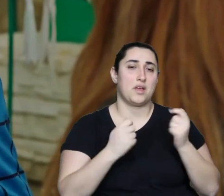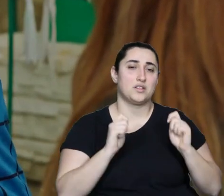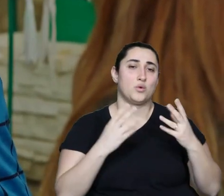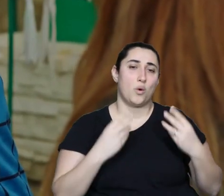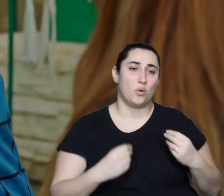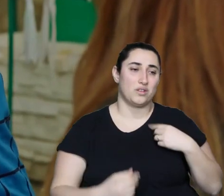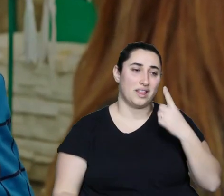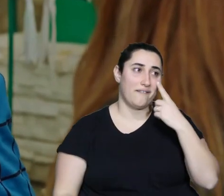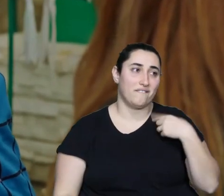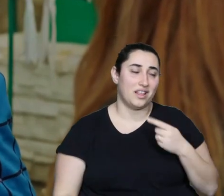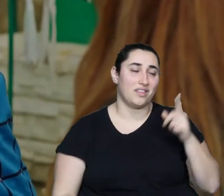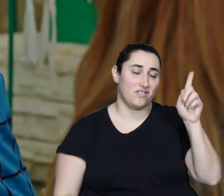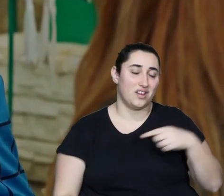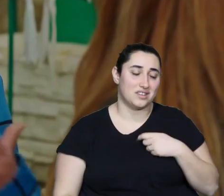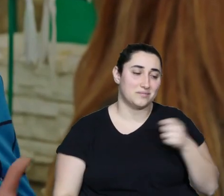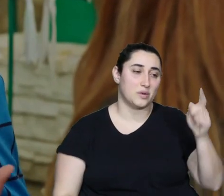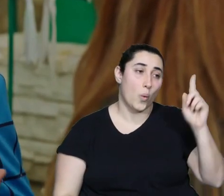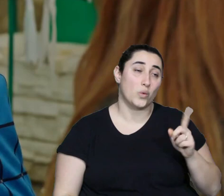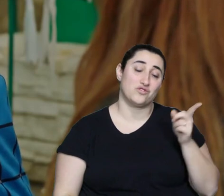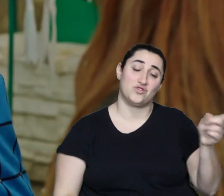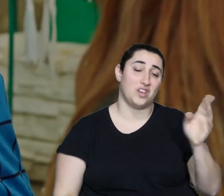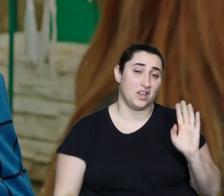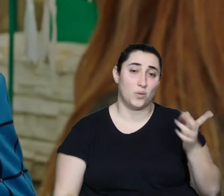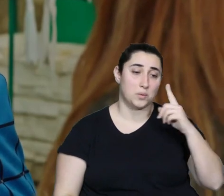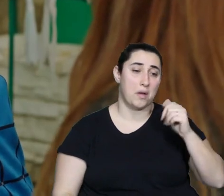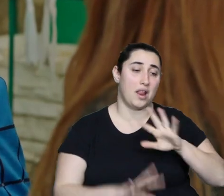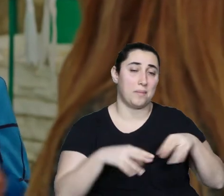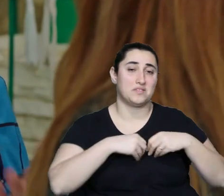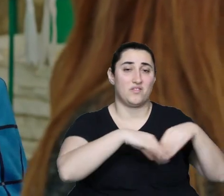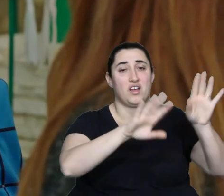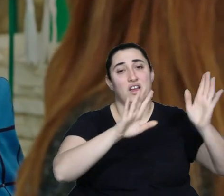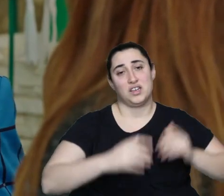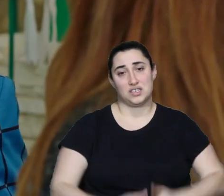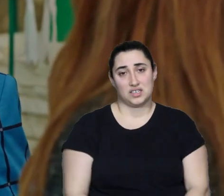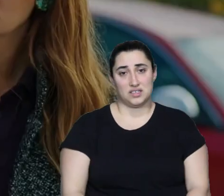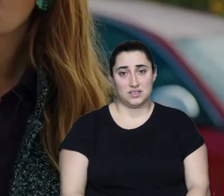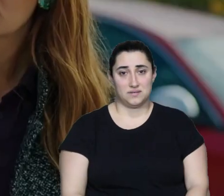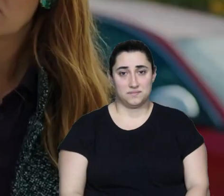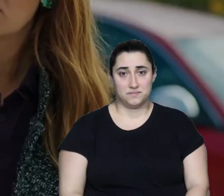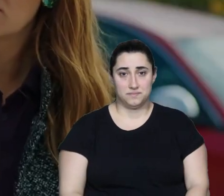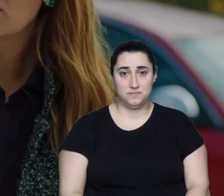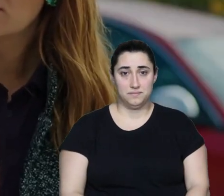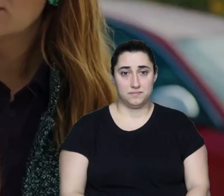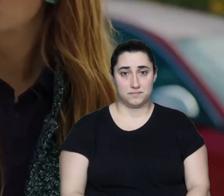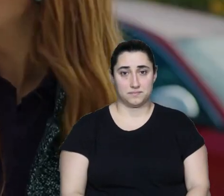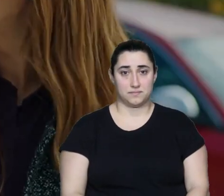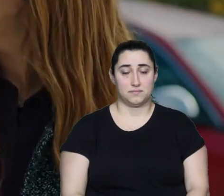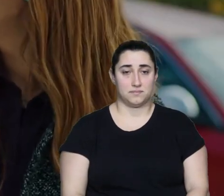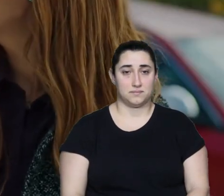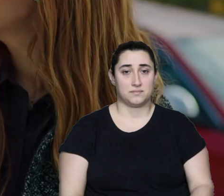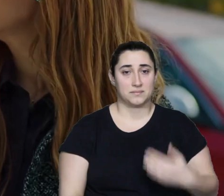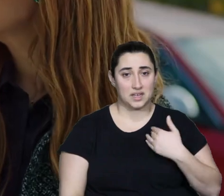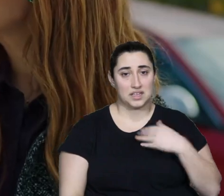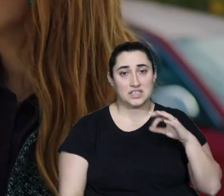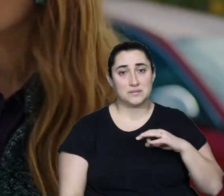kaldık devlete. Tabii vergi öncelik olduğu için bütün paramızı götürdük, hop devlete verdik. Ben